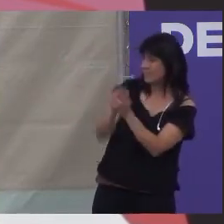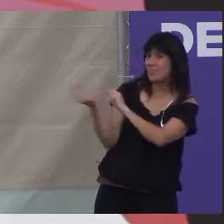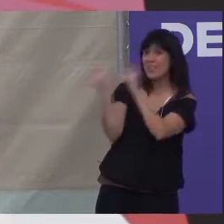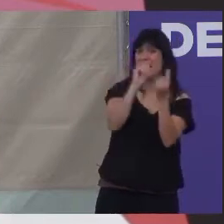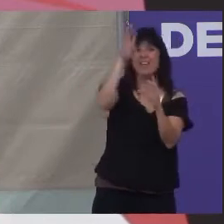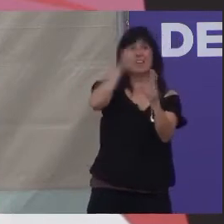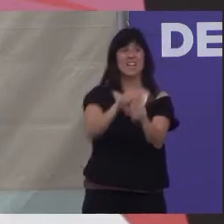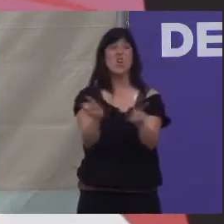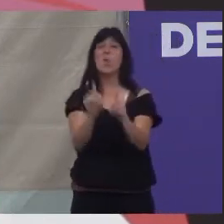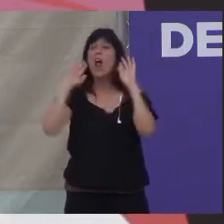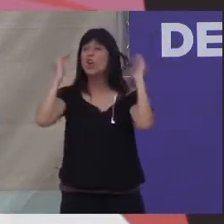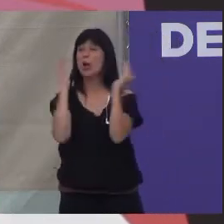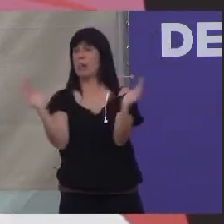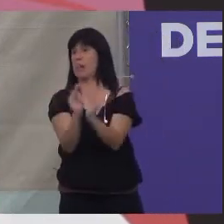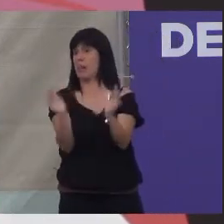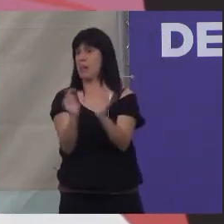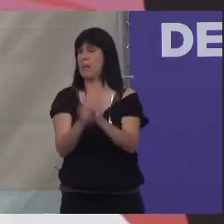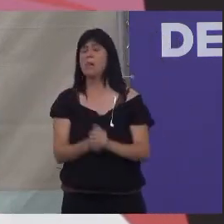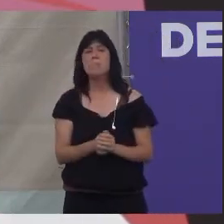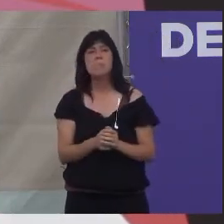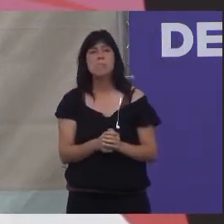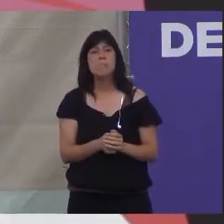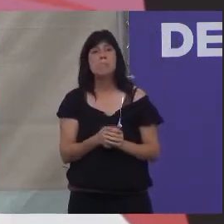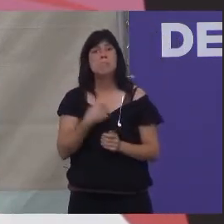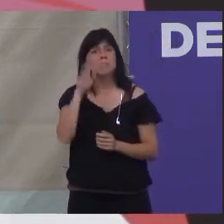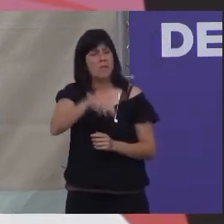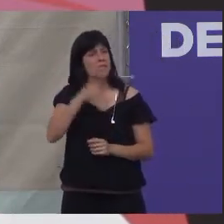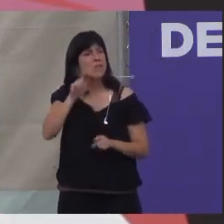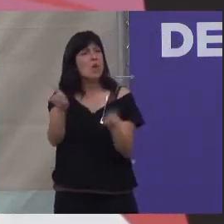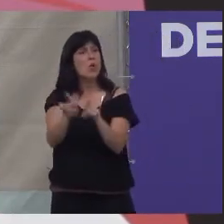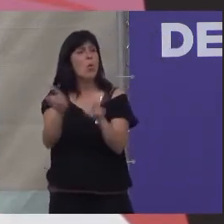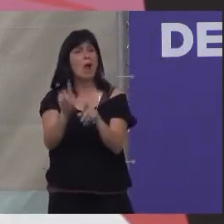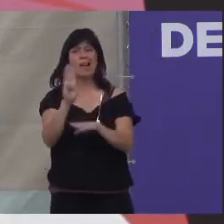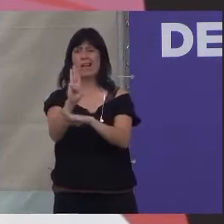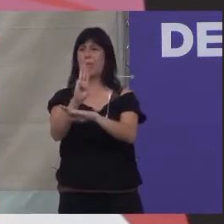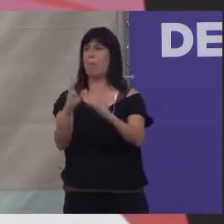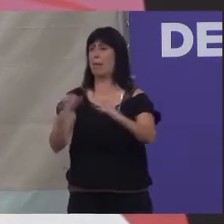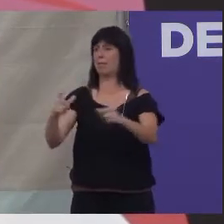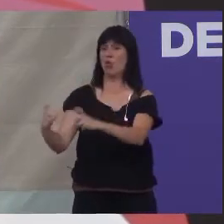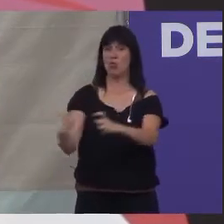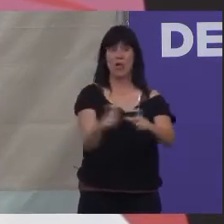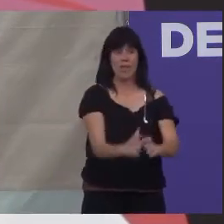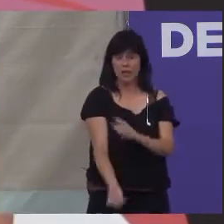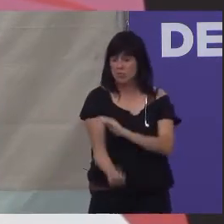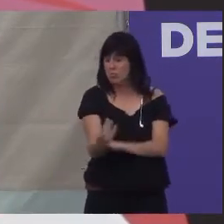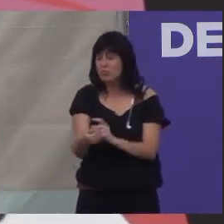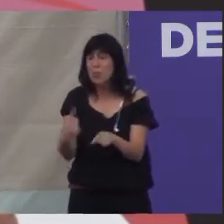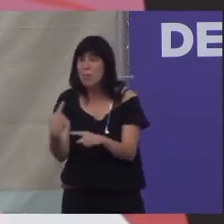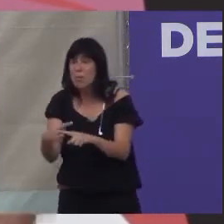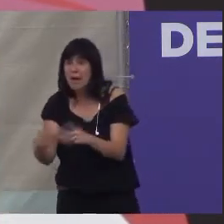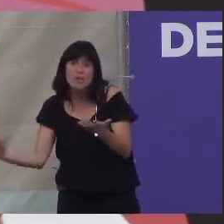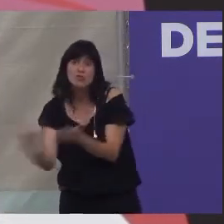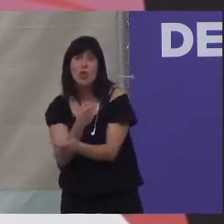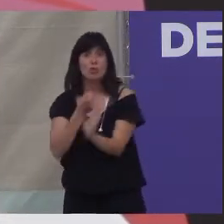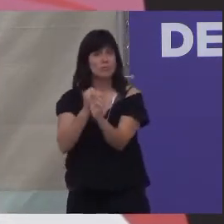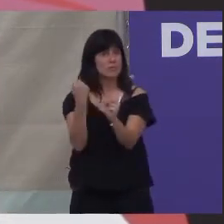Estil minicongrés. Àgores que són parlaments ciutadans, constituïts per a treballar totes en equip,